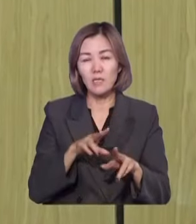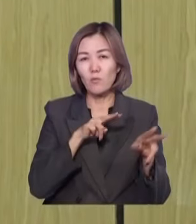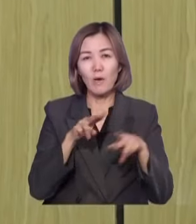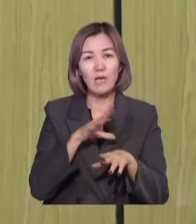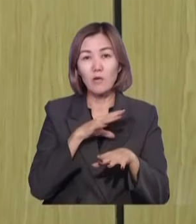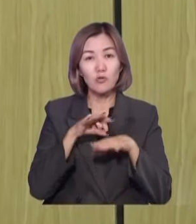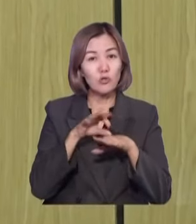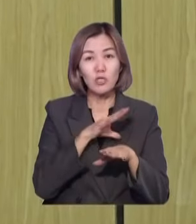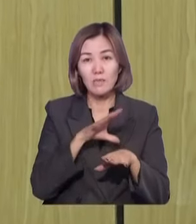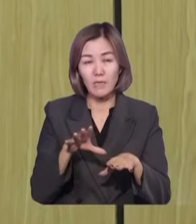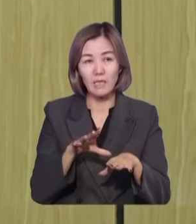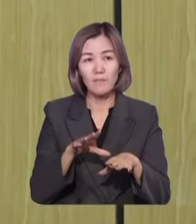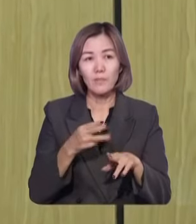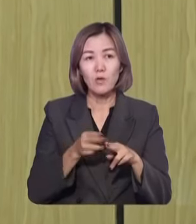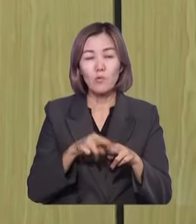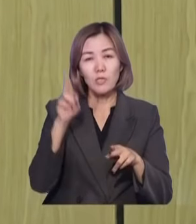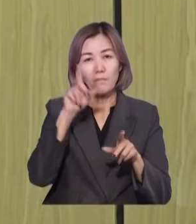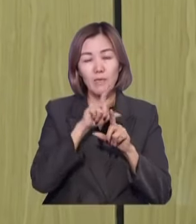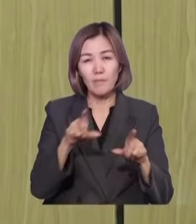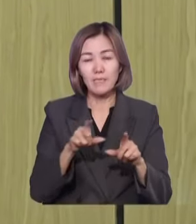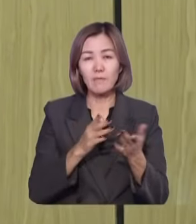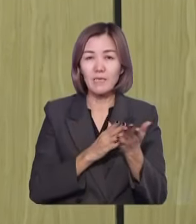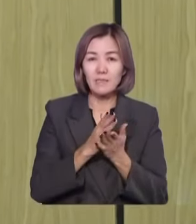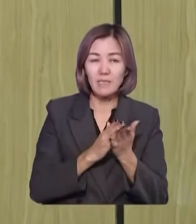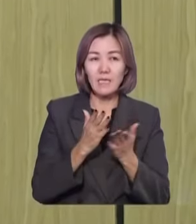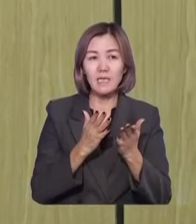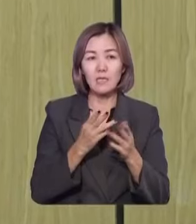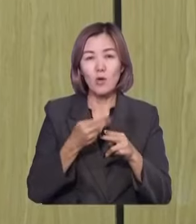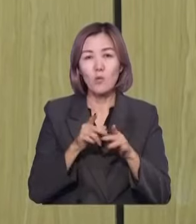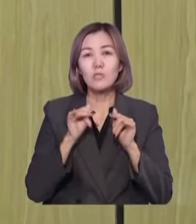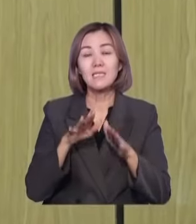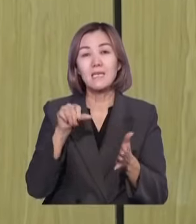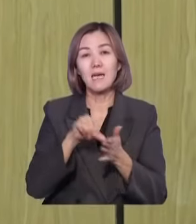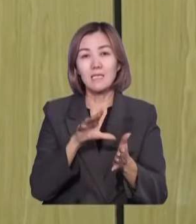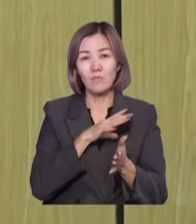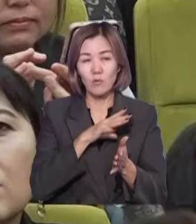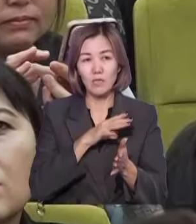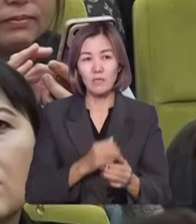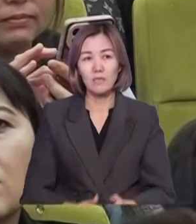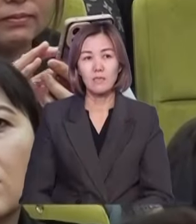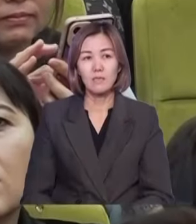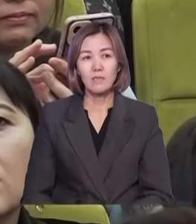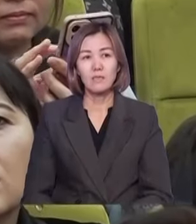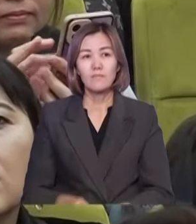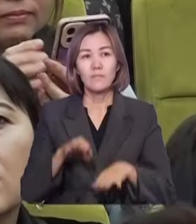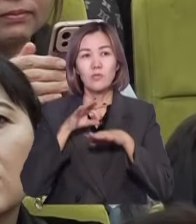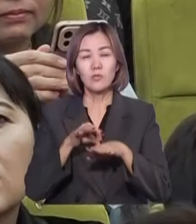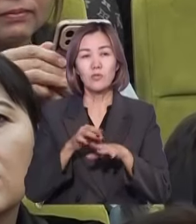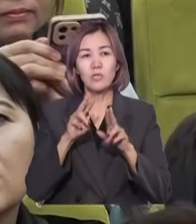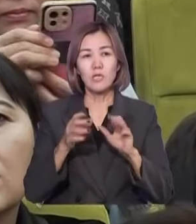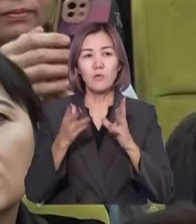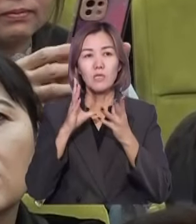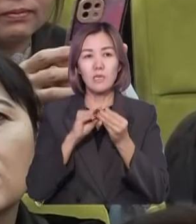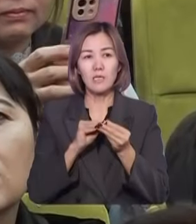да жүргізілмепті. Осыған қарамай білім басқармасының қызметкерлерінің де осы іске қатысы болған. Жүргізілген аудиторлық іс-шаралардың